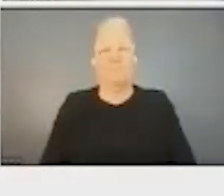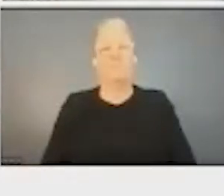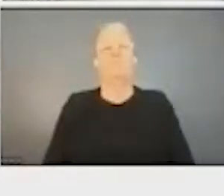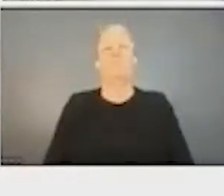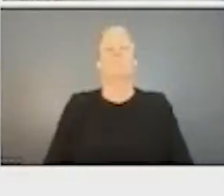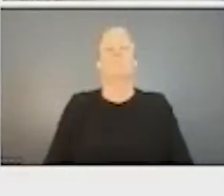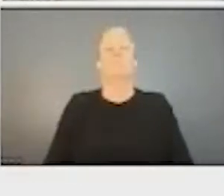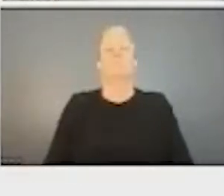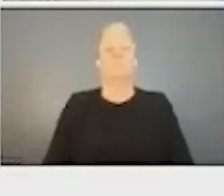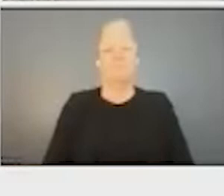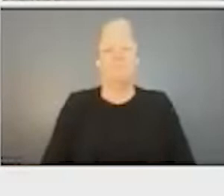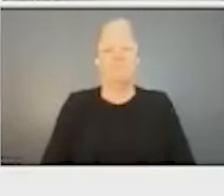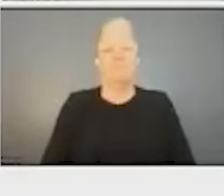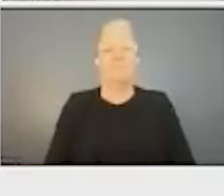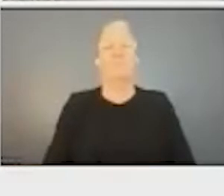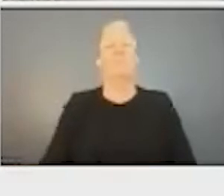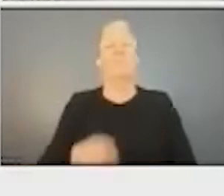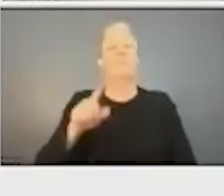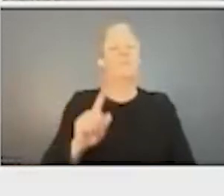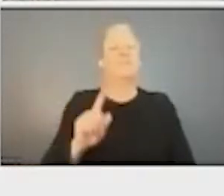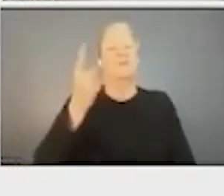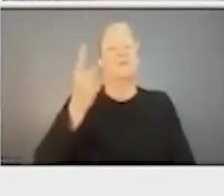2019 أول امرأة تنتخب